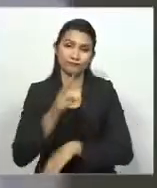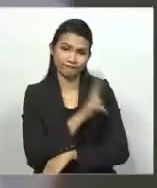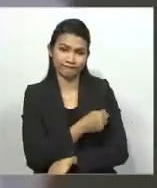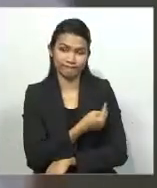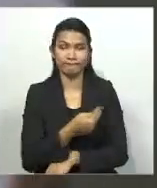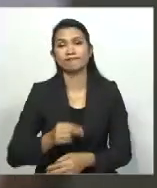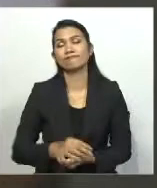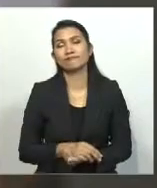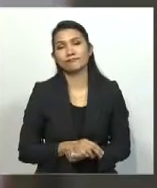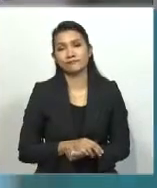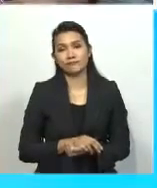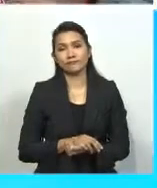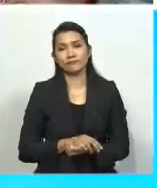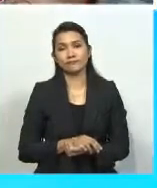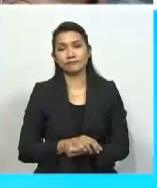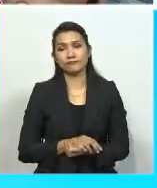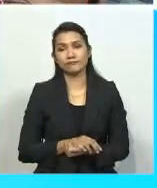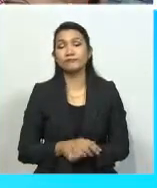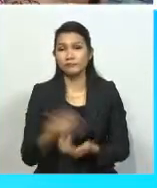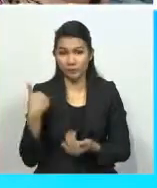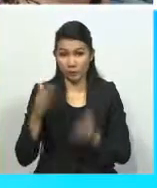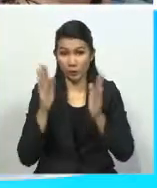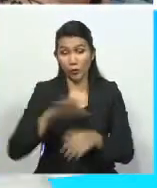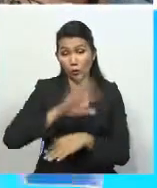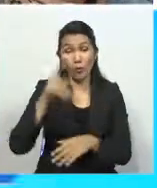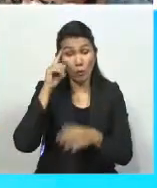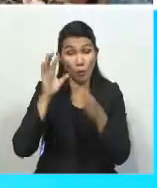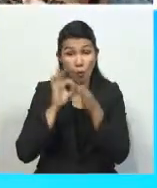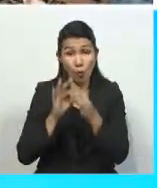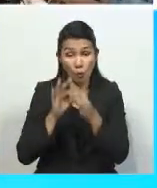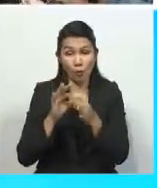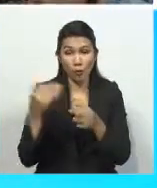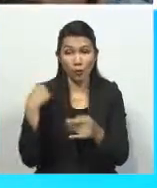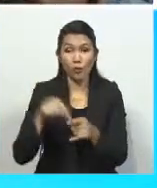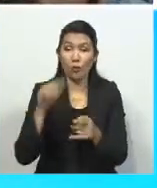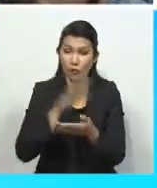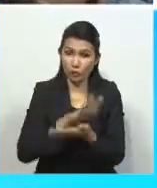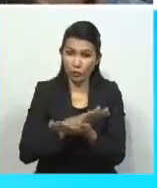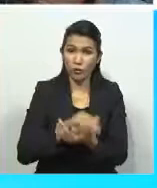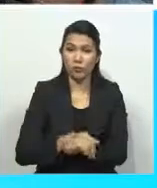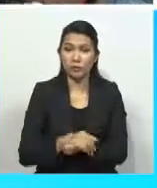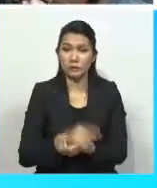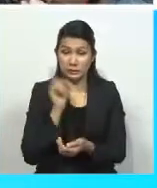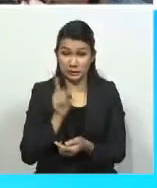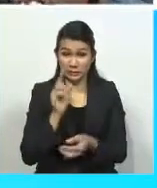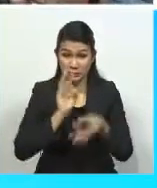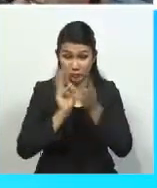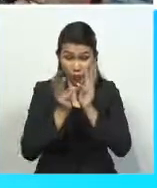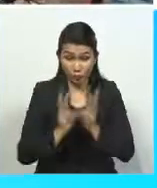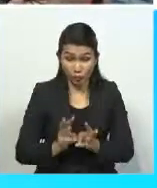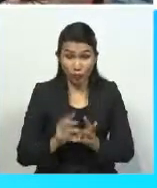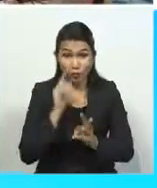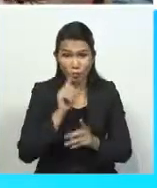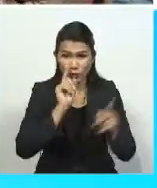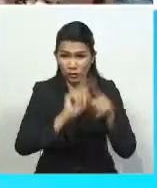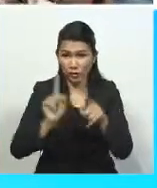ครับ หลายคนก็เป็นห่วงในเรื่องของโรงเรียนนี่จะเห็นว่าสภาพว่าฝุ่นละอองในแต่ละพื้นที่เนี่ย